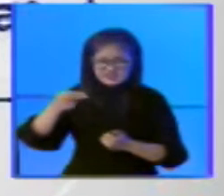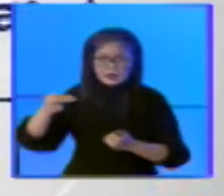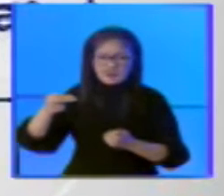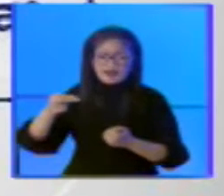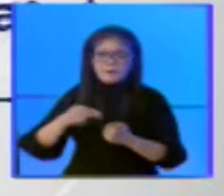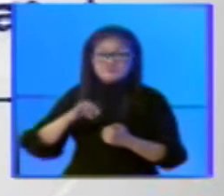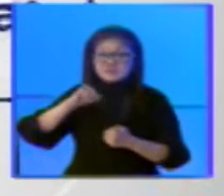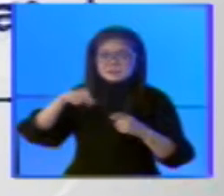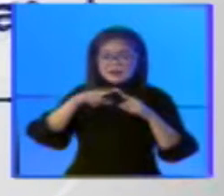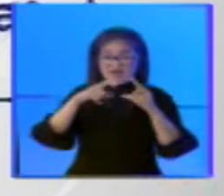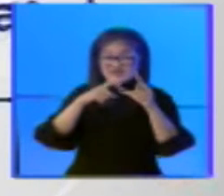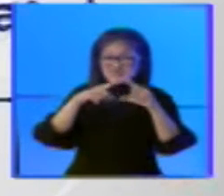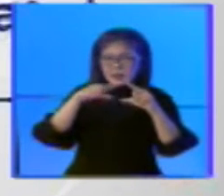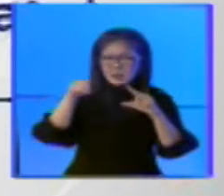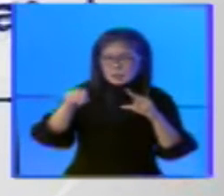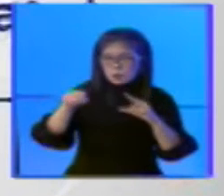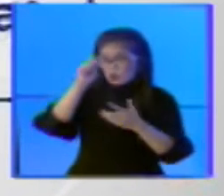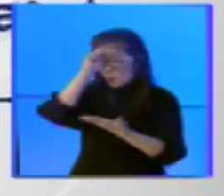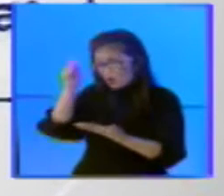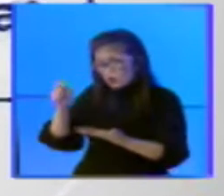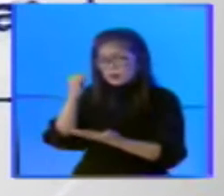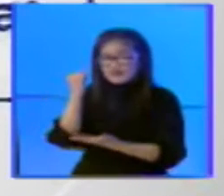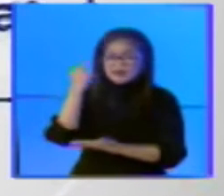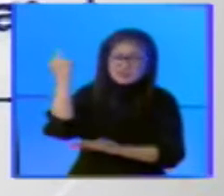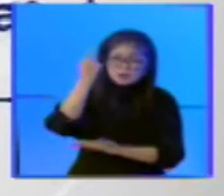jasanya diakui di tingkat nasional dan internasional